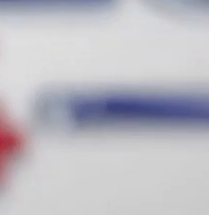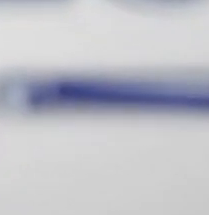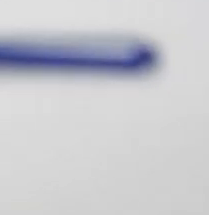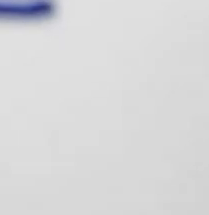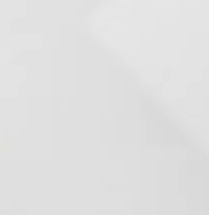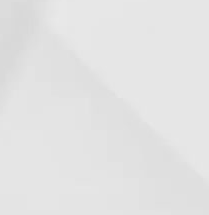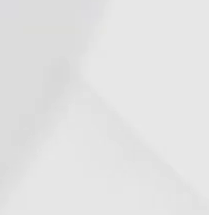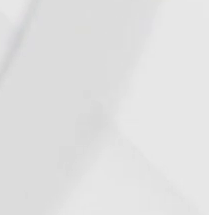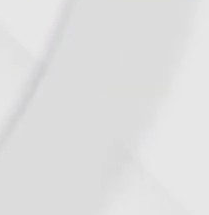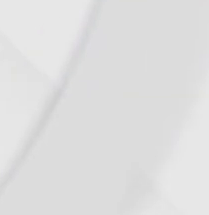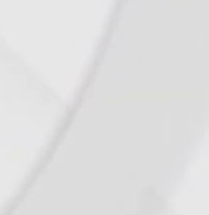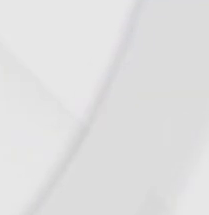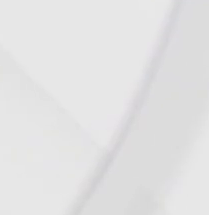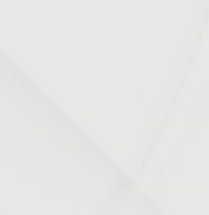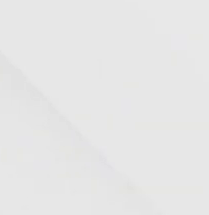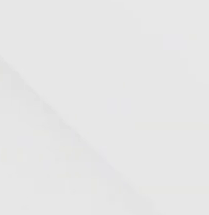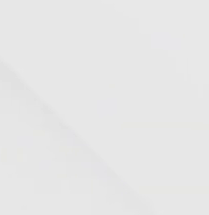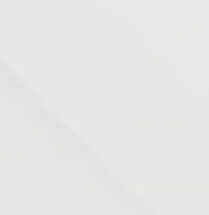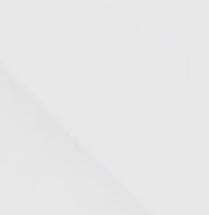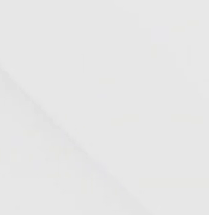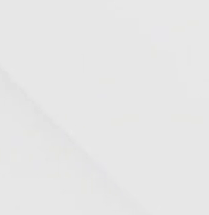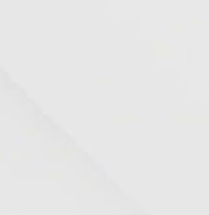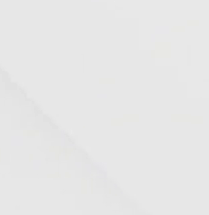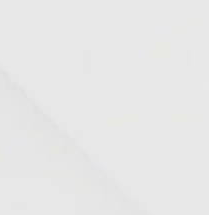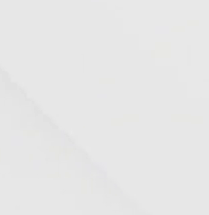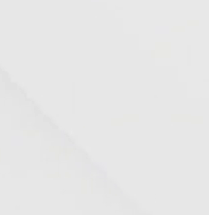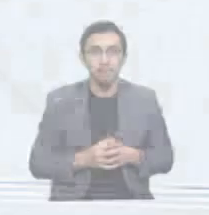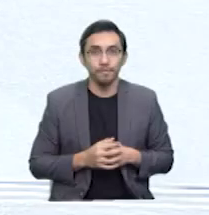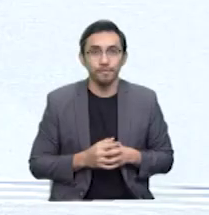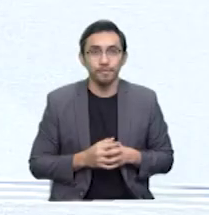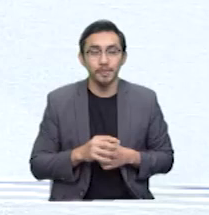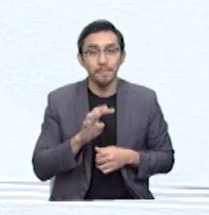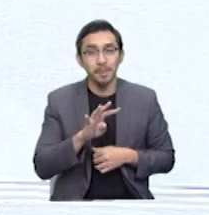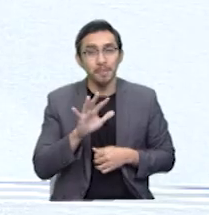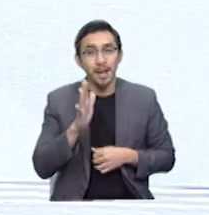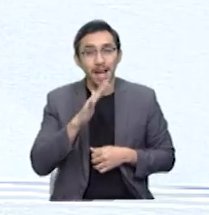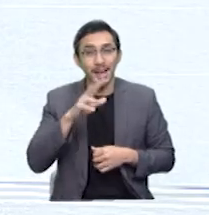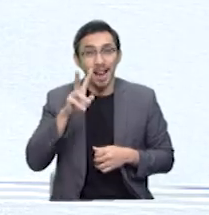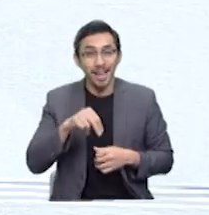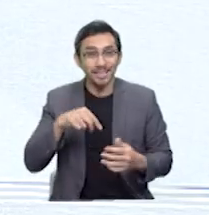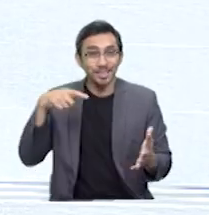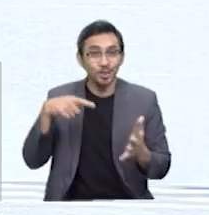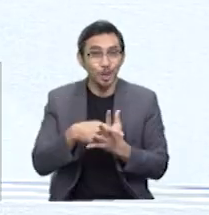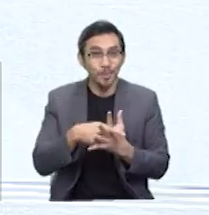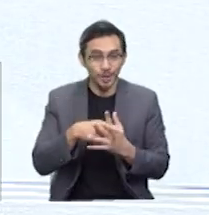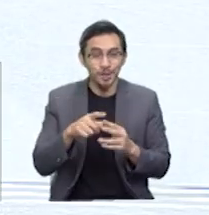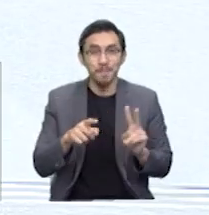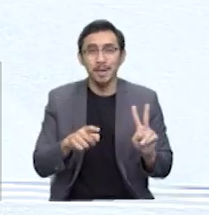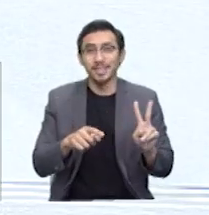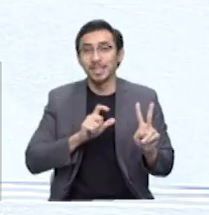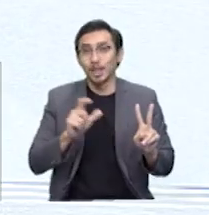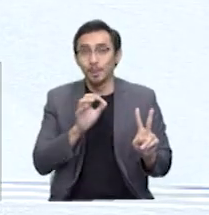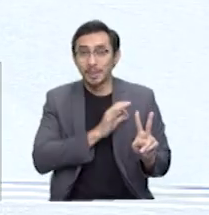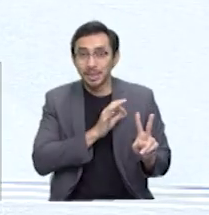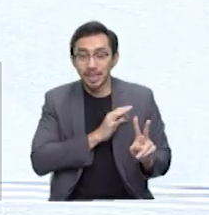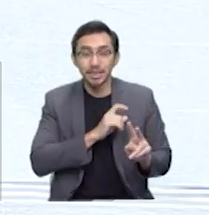Thank you. 45 hari menuju hari pencoblosan,